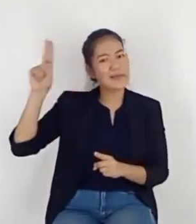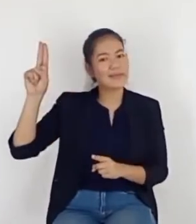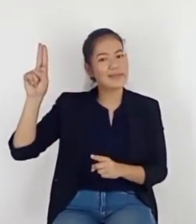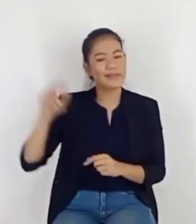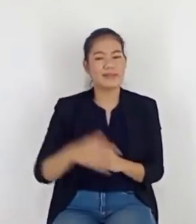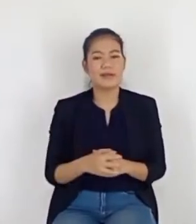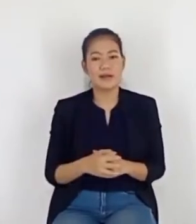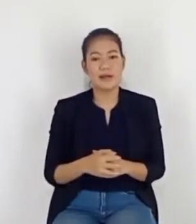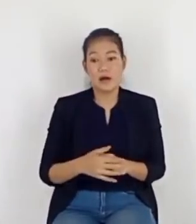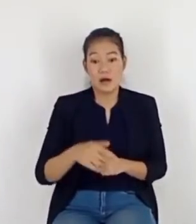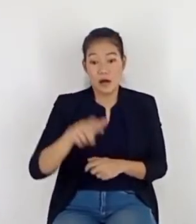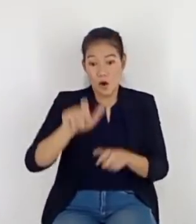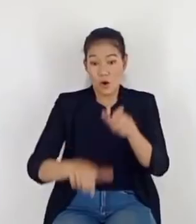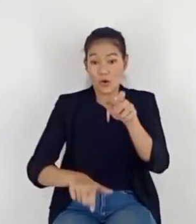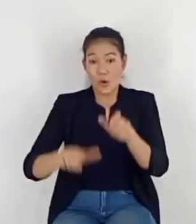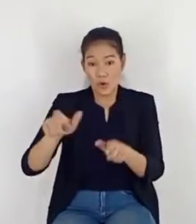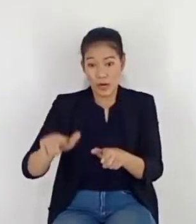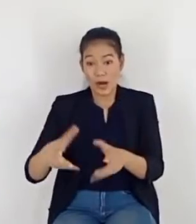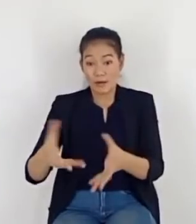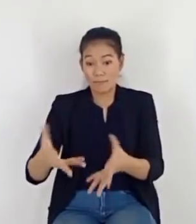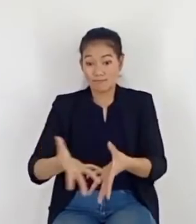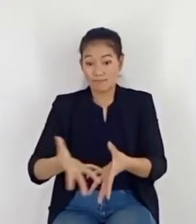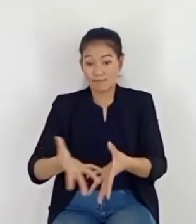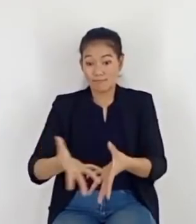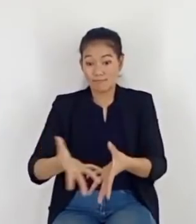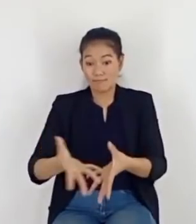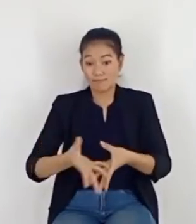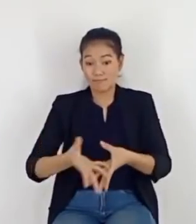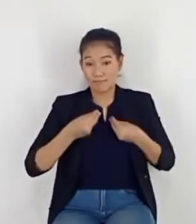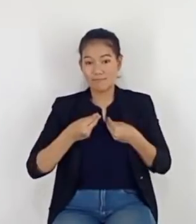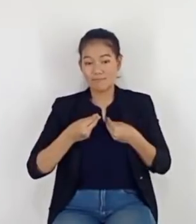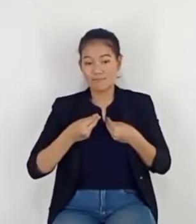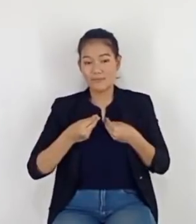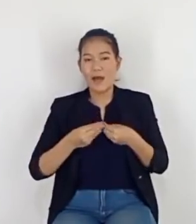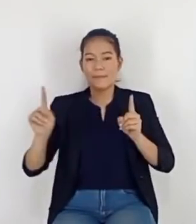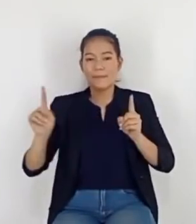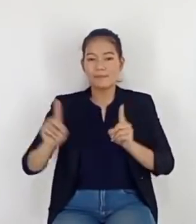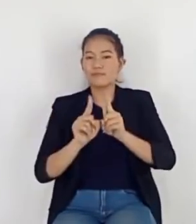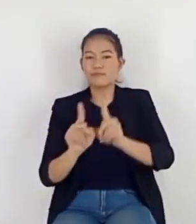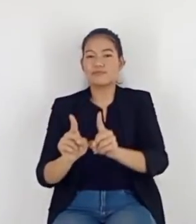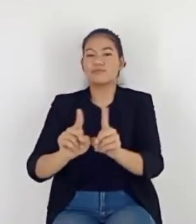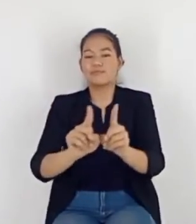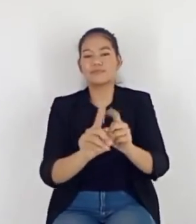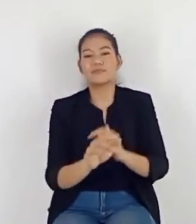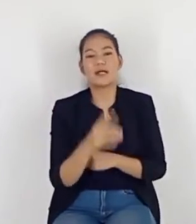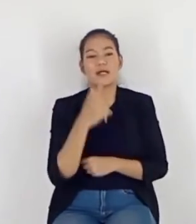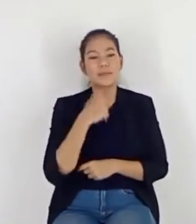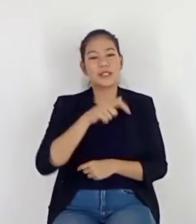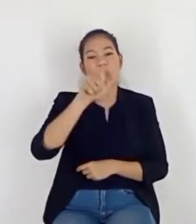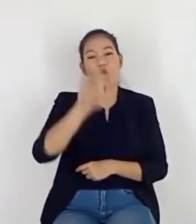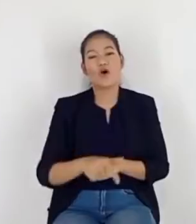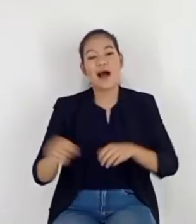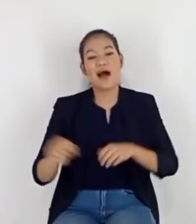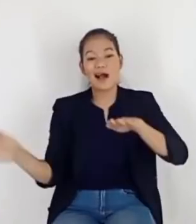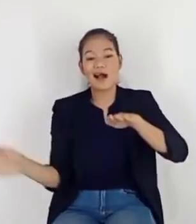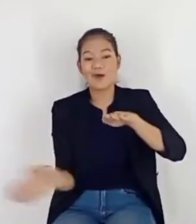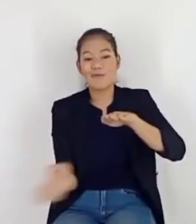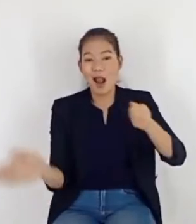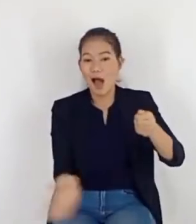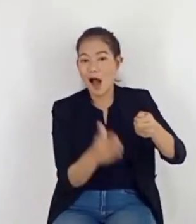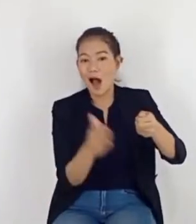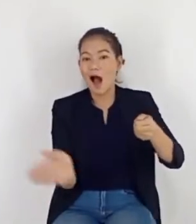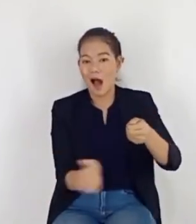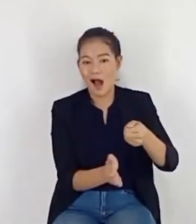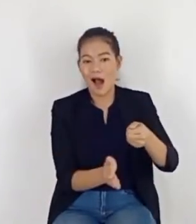Dan mereka yang diperolehnya berjalan di hadapannya. Seperti seorang gembala, ia